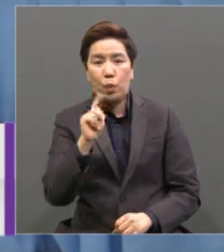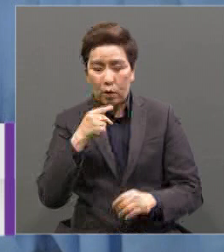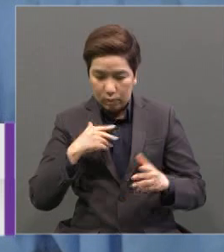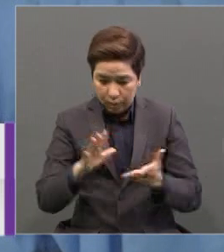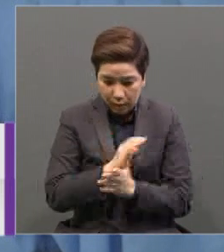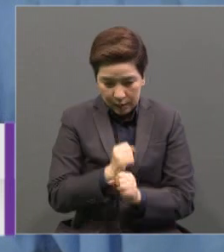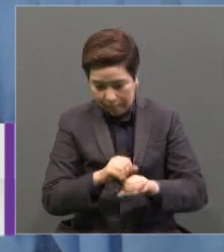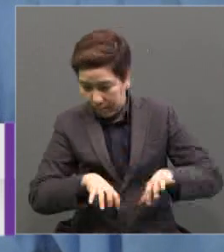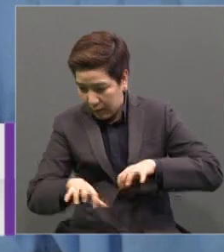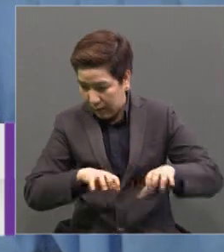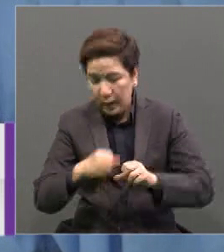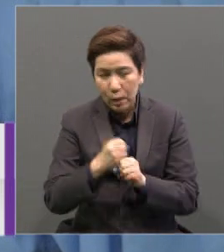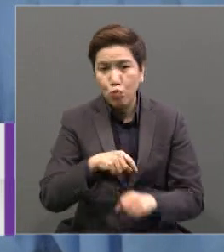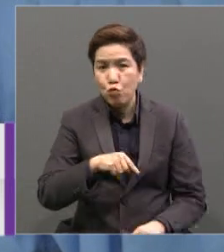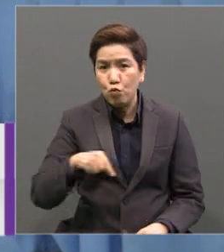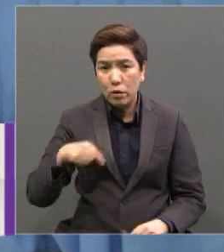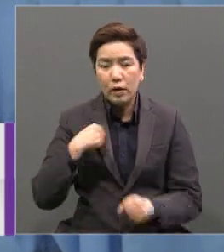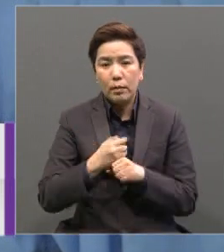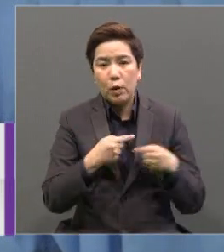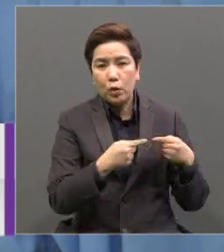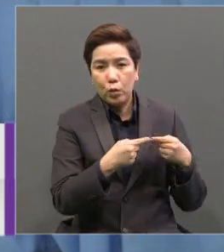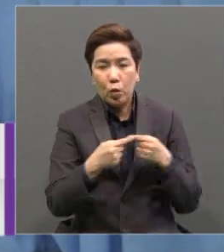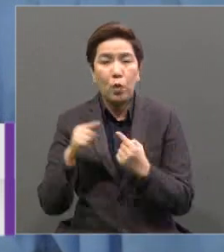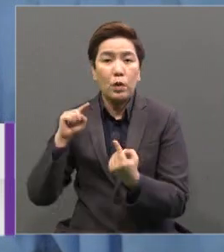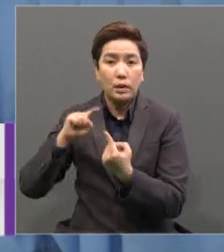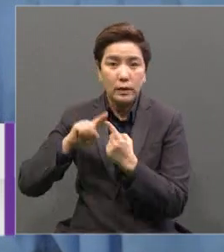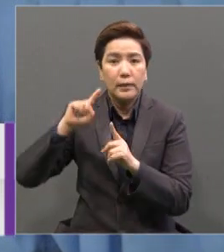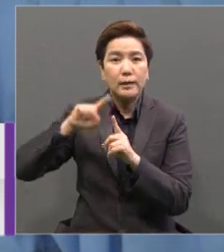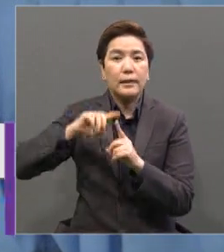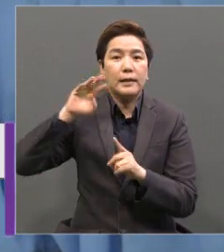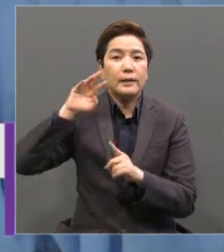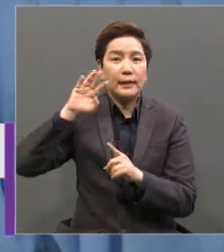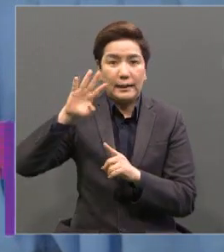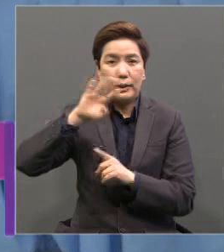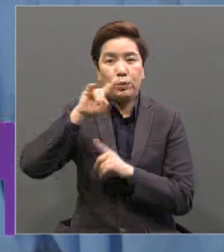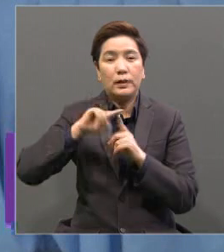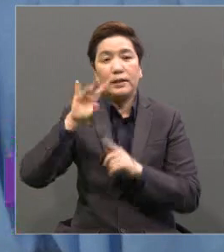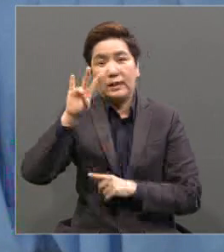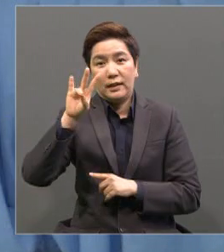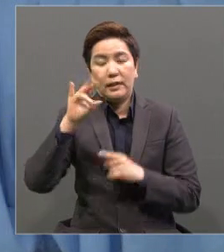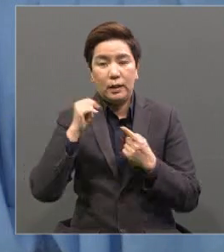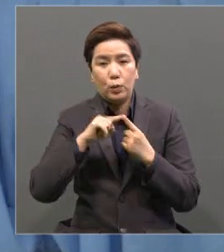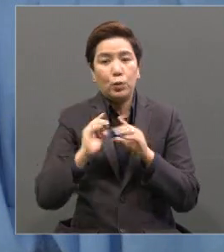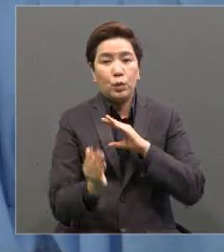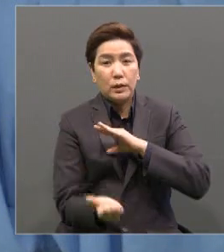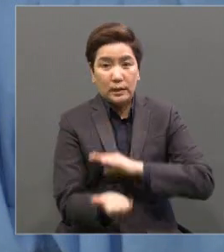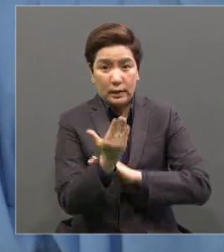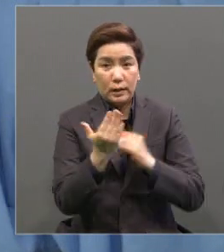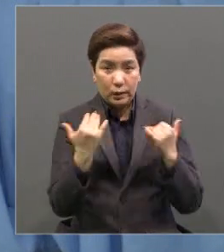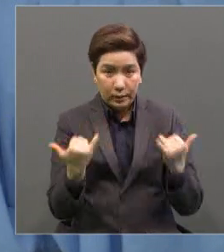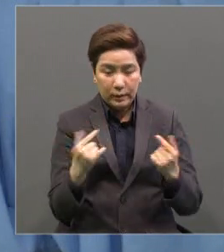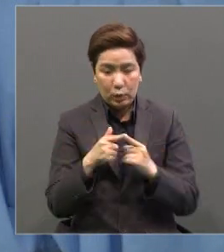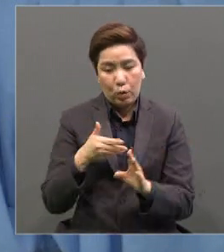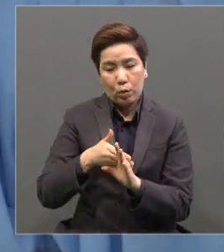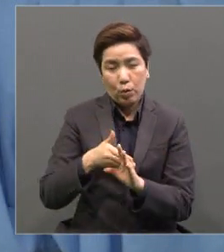ะก็ยังคงดำเนินการอยู่และจะดำเนินการต่อไปจนถึงวันที่7เมษายนนี้ขณะที่บรรยากาศเมื่อช่วงเช้าที่ผ่านมาก่อนเ